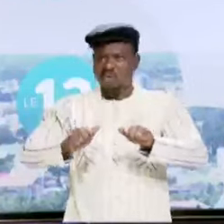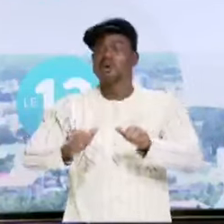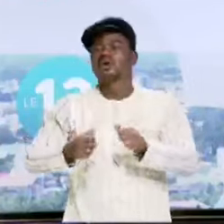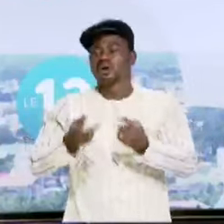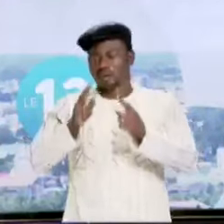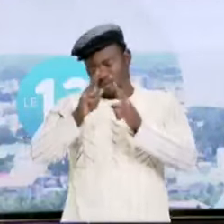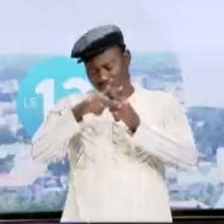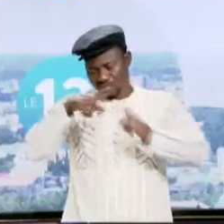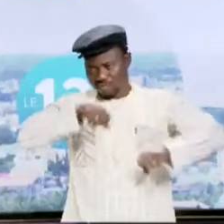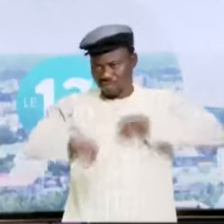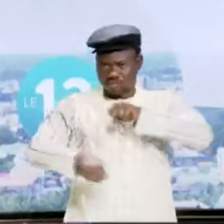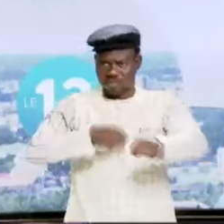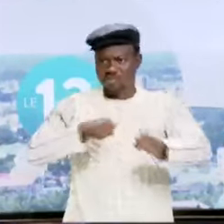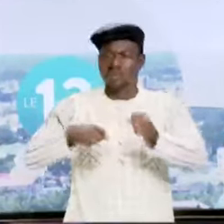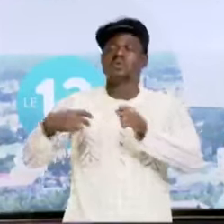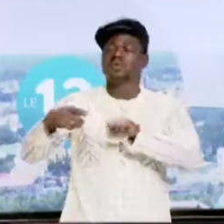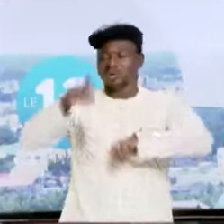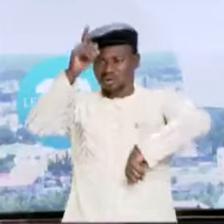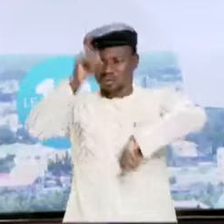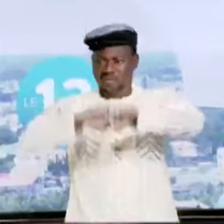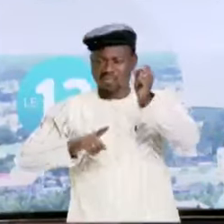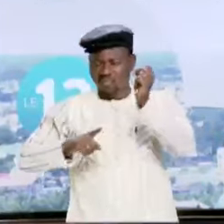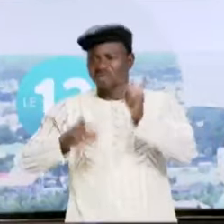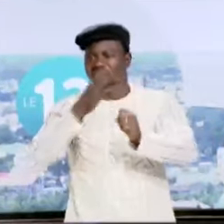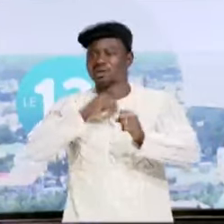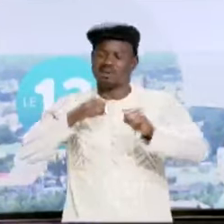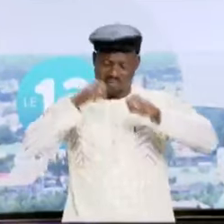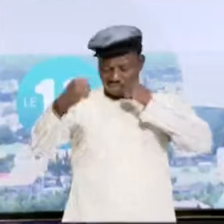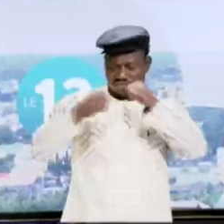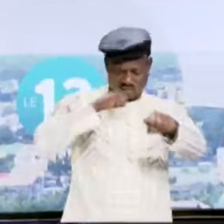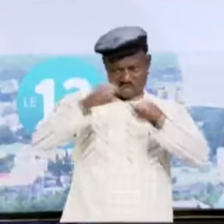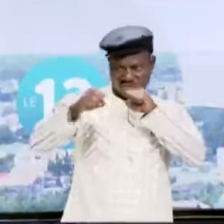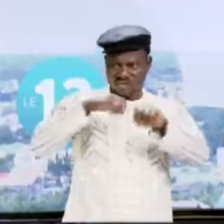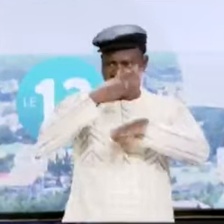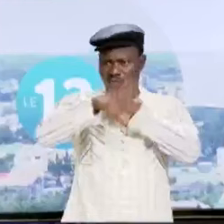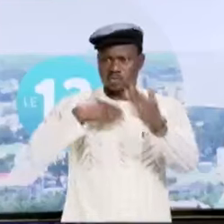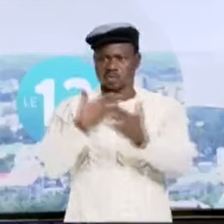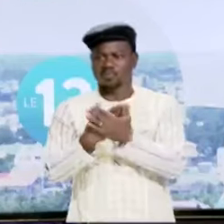on a des boxeurs, on a et c'est nouveau d'être c'est vraiment